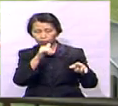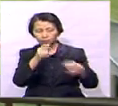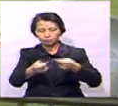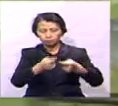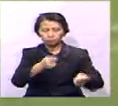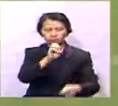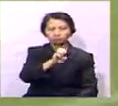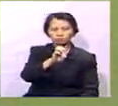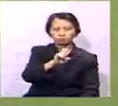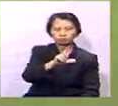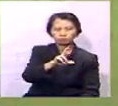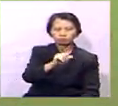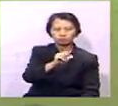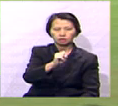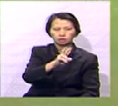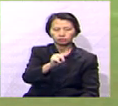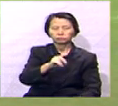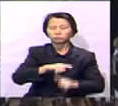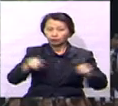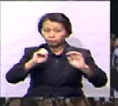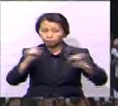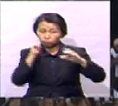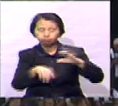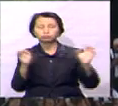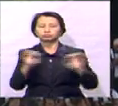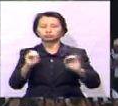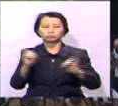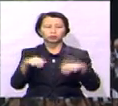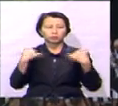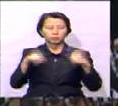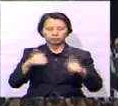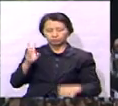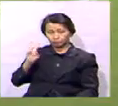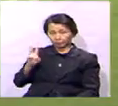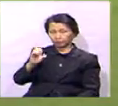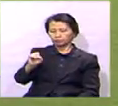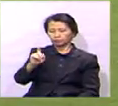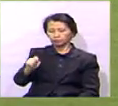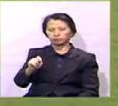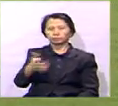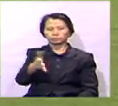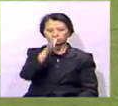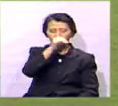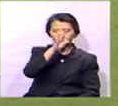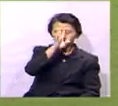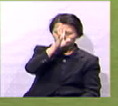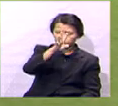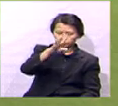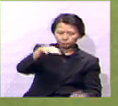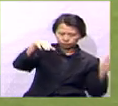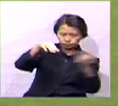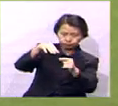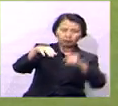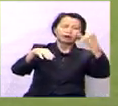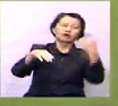kendalian Ilavarasan. Namun tiada sebarang jaringan terhasil. Bermain di babak kedua, sesekali Melaka United berpeluang mencipta jaringan namun